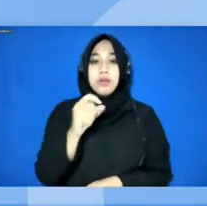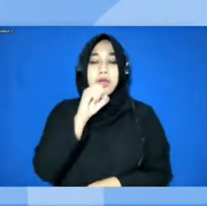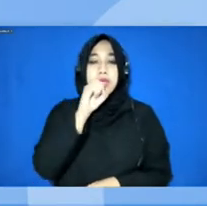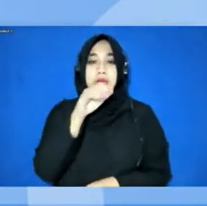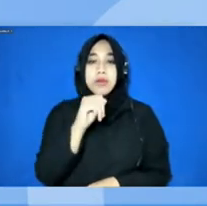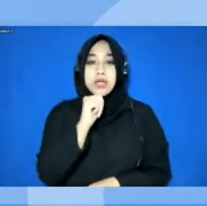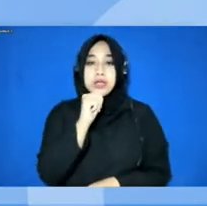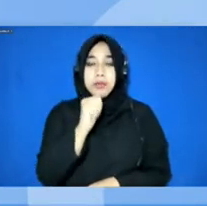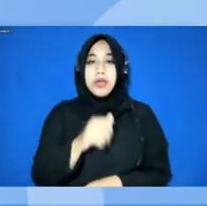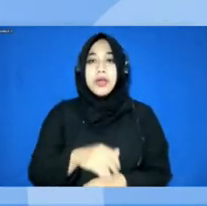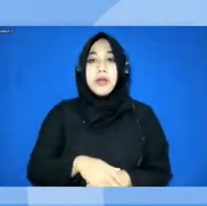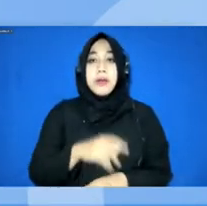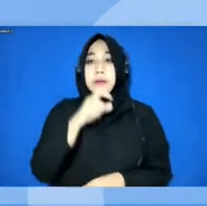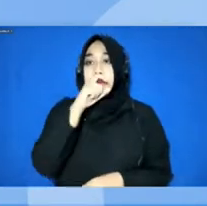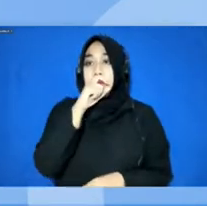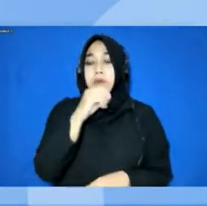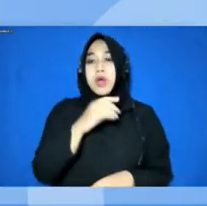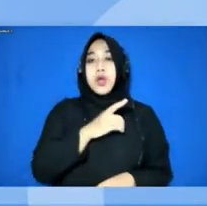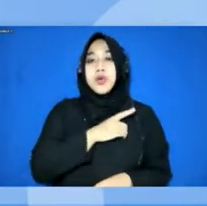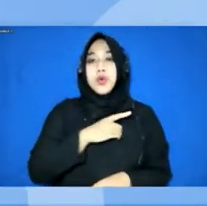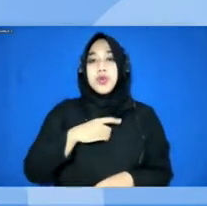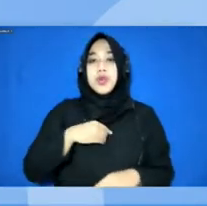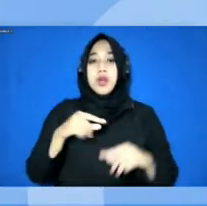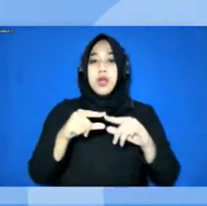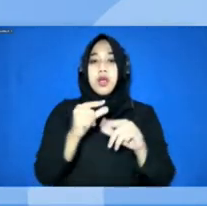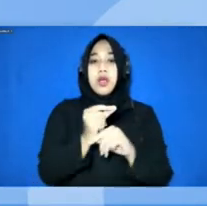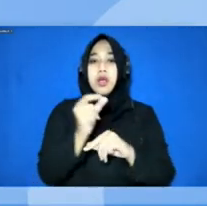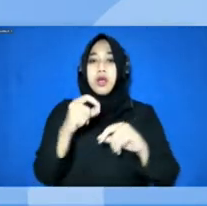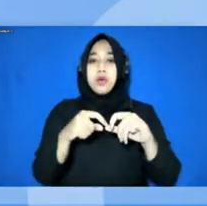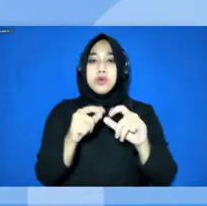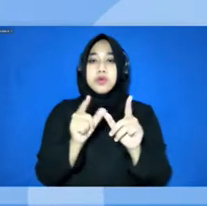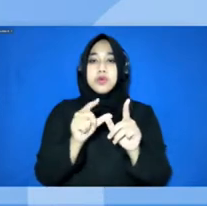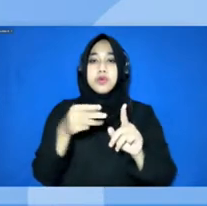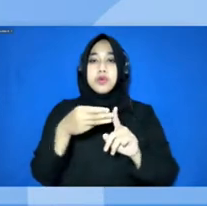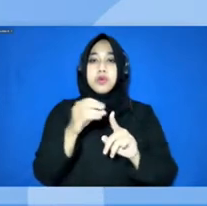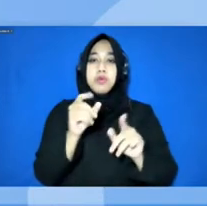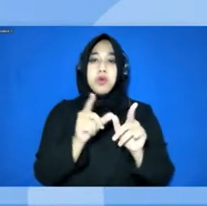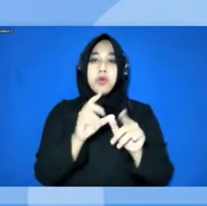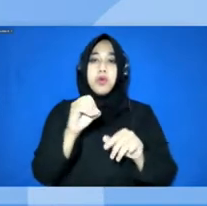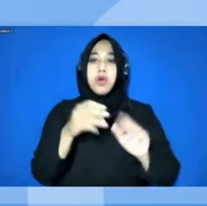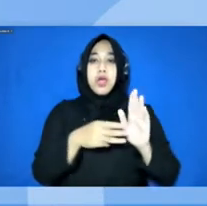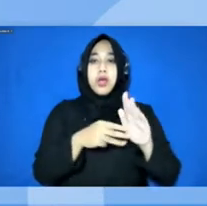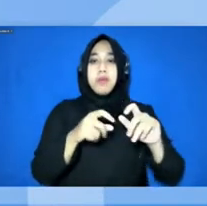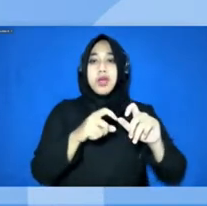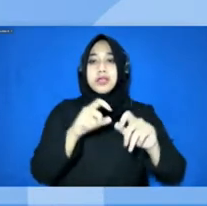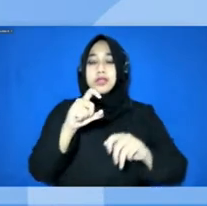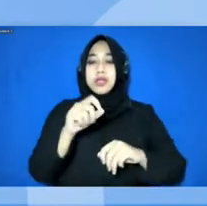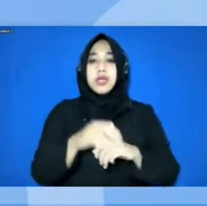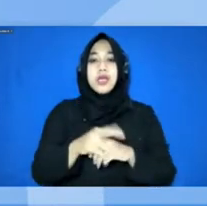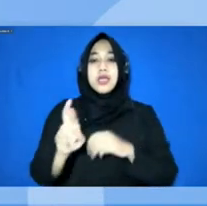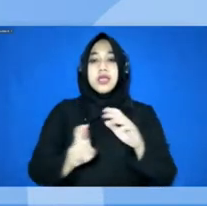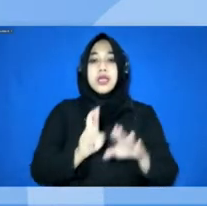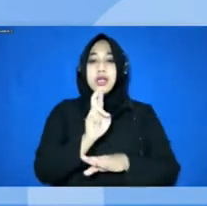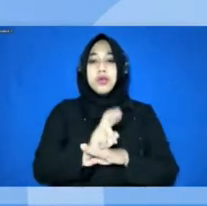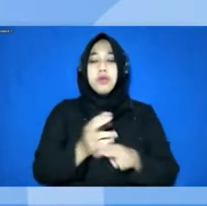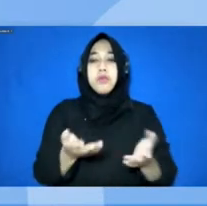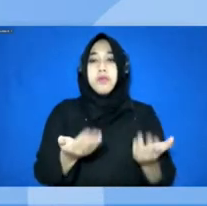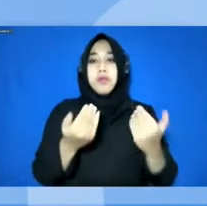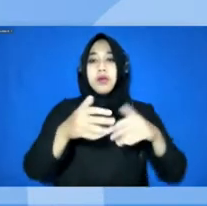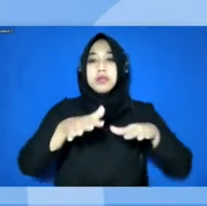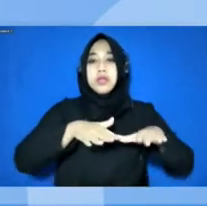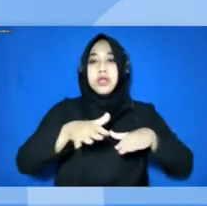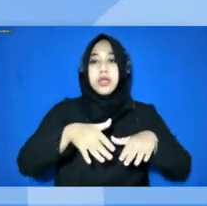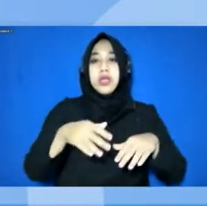disampaikan oleh Bapak Dr. Insinyur Agus Wibowo MSC, selaku Direktur Pengembangan Strategi Penanggulangan